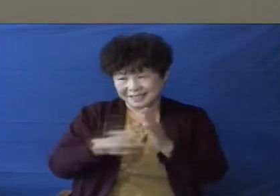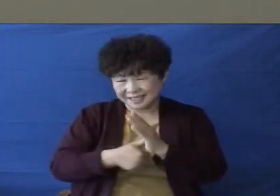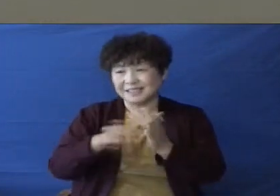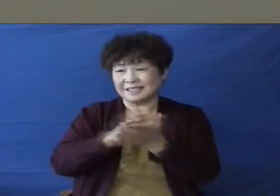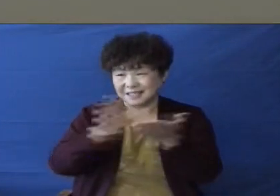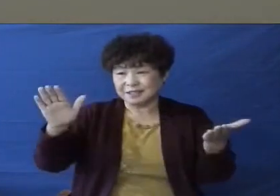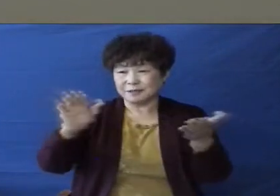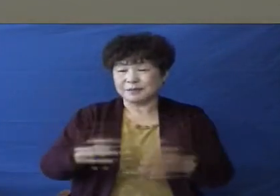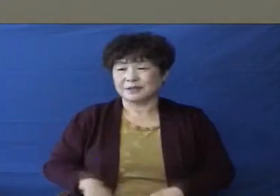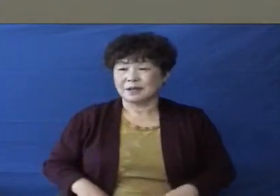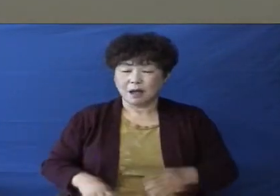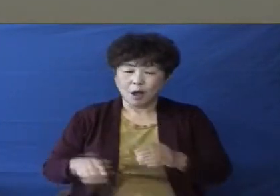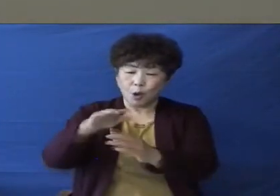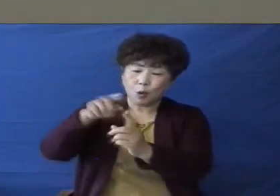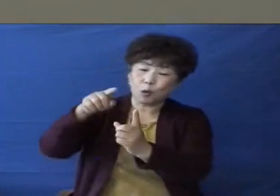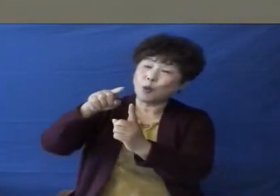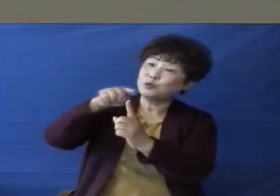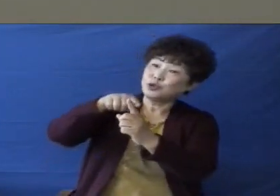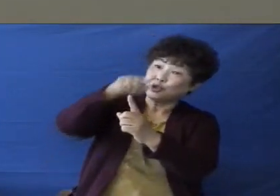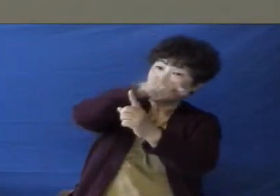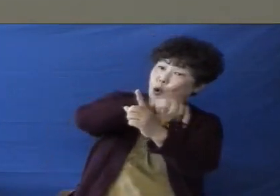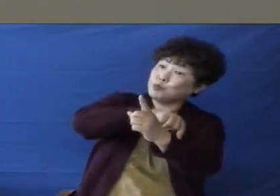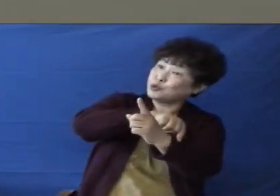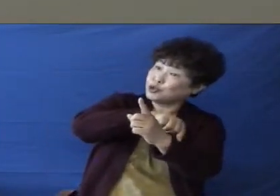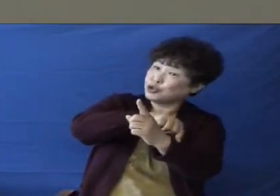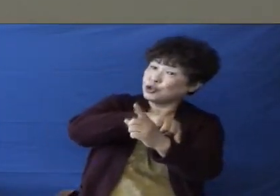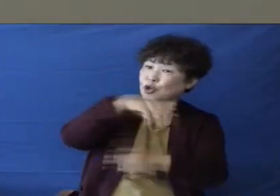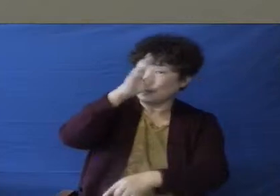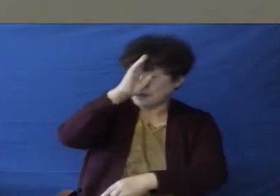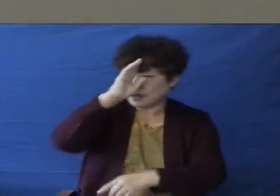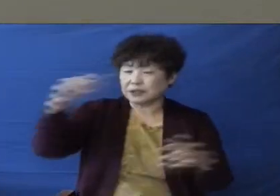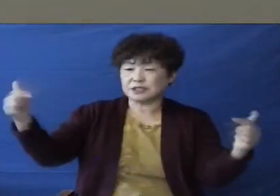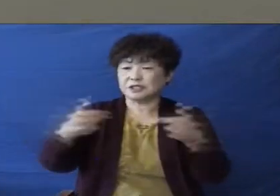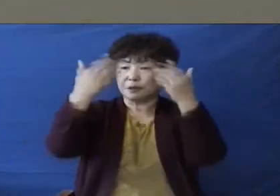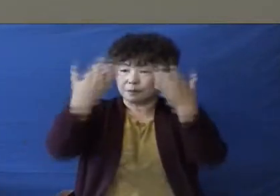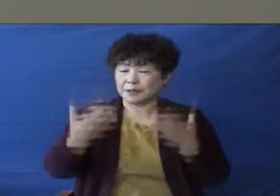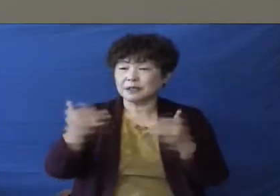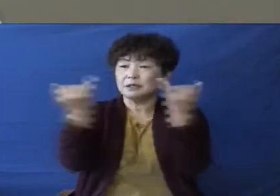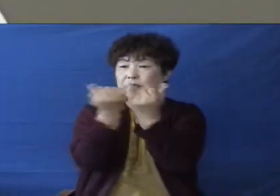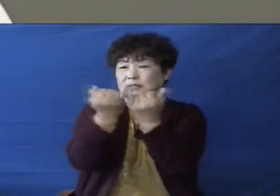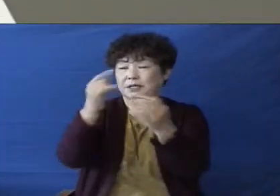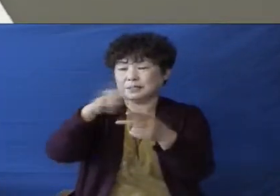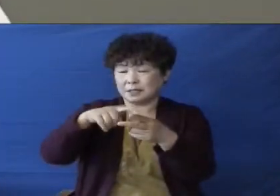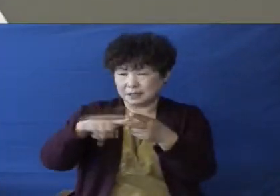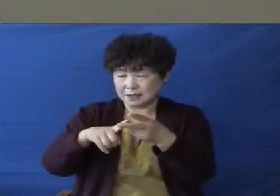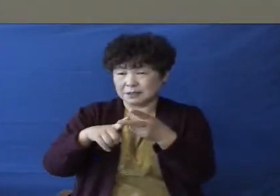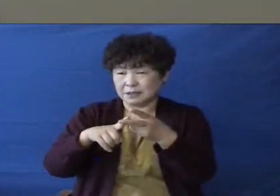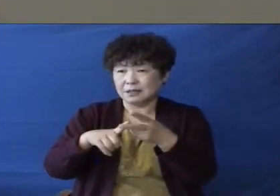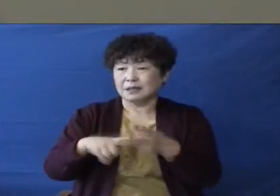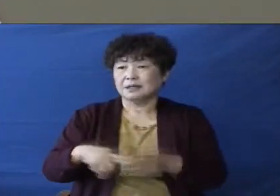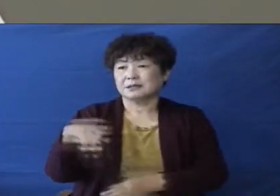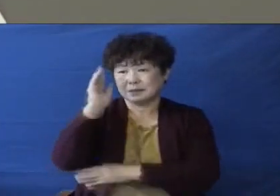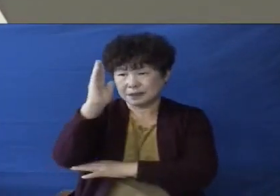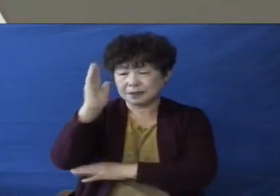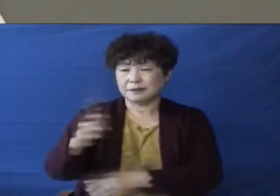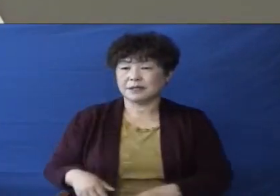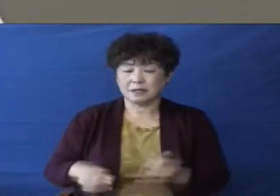벽에서 노임 받은 여인 그런 제목으로 은혜를 나누려고 하는데 이 여인의 이름이 등장하지